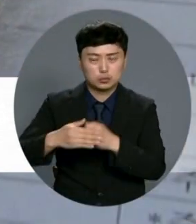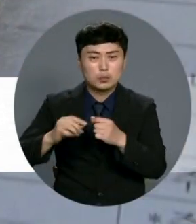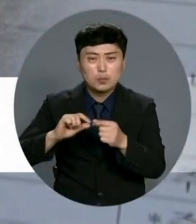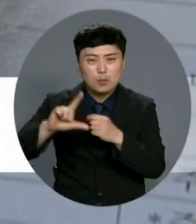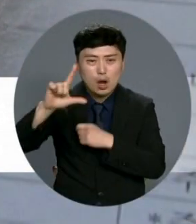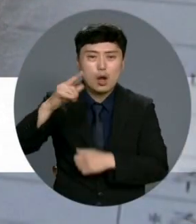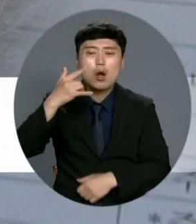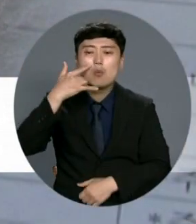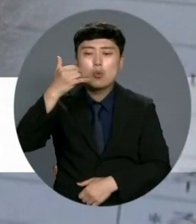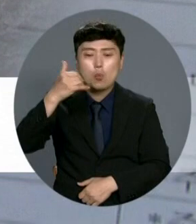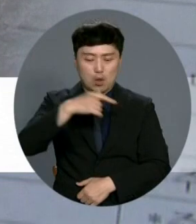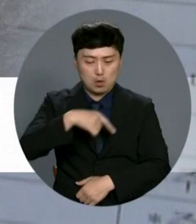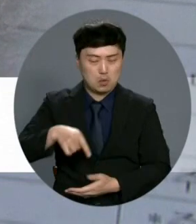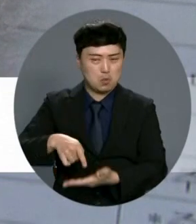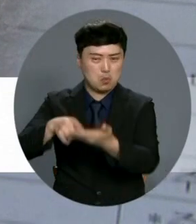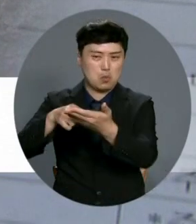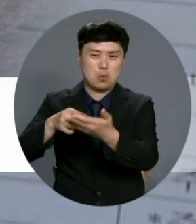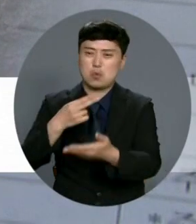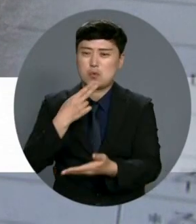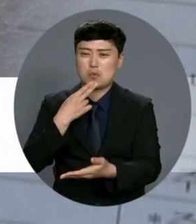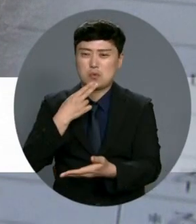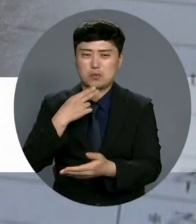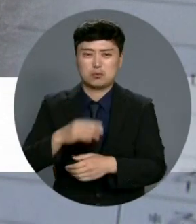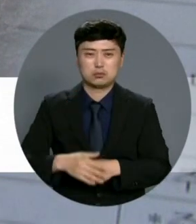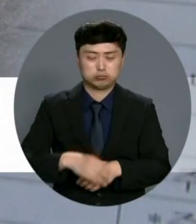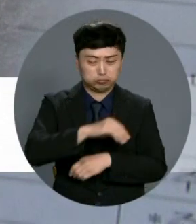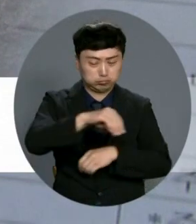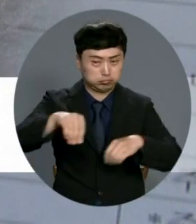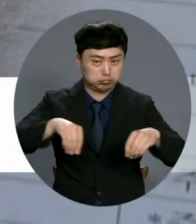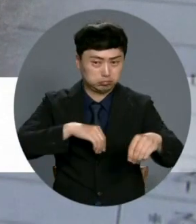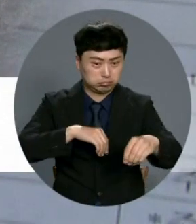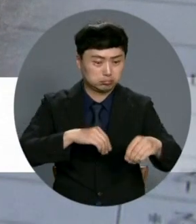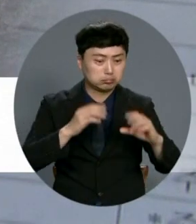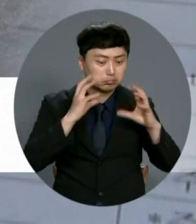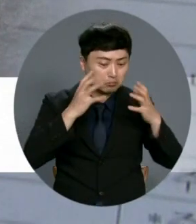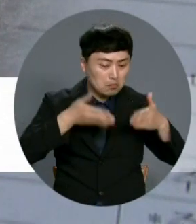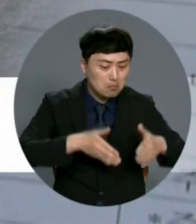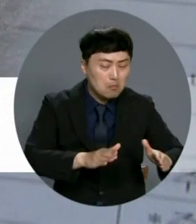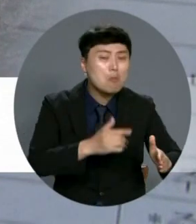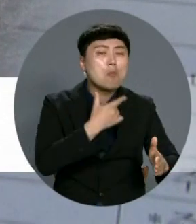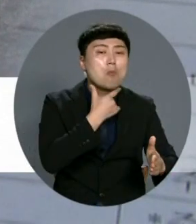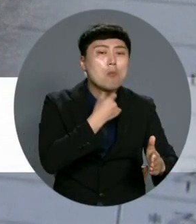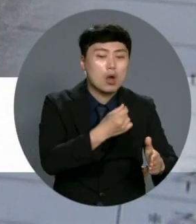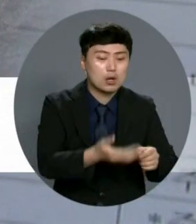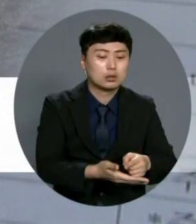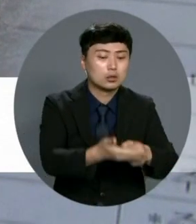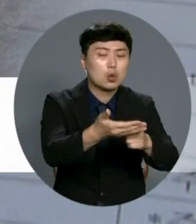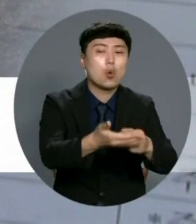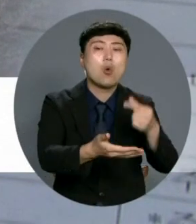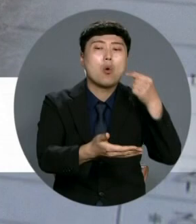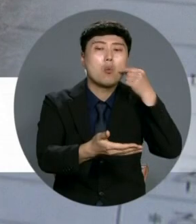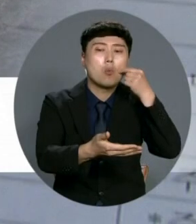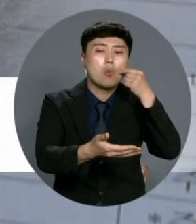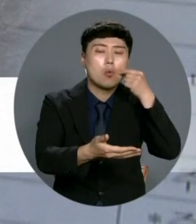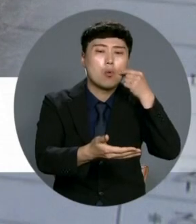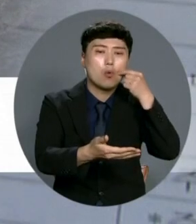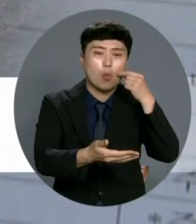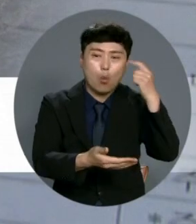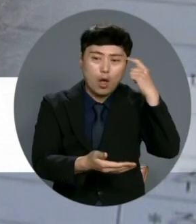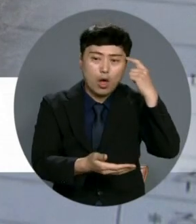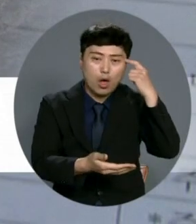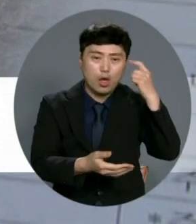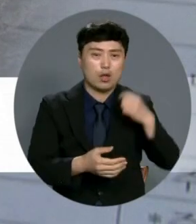부모가 신고하지 않았기 때문인데요 반대로 출생신고를 하려고 해도 하지 못하는 경우도 있습니다